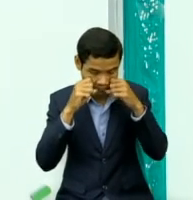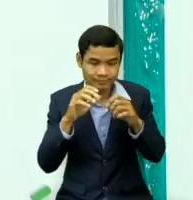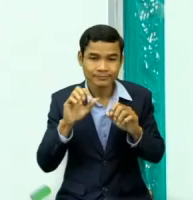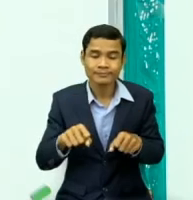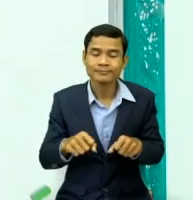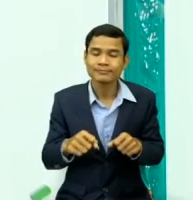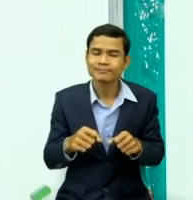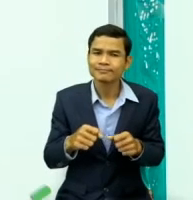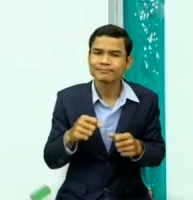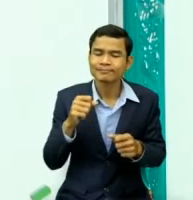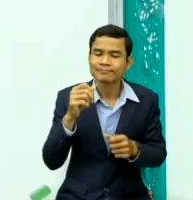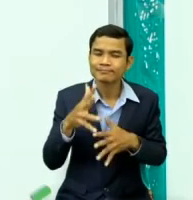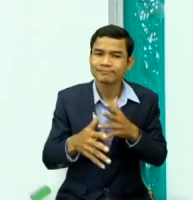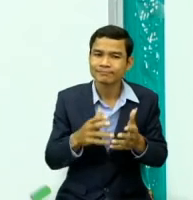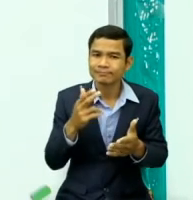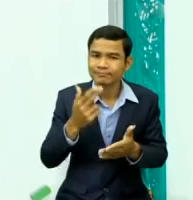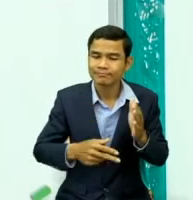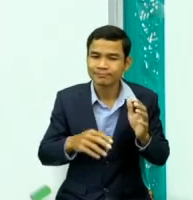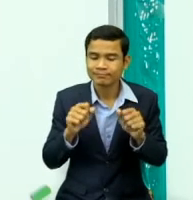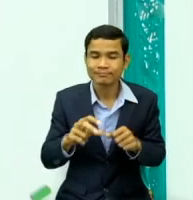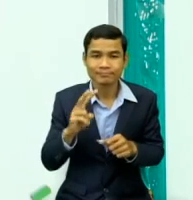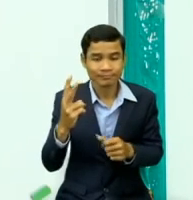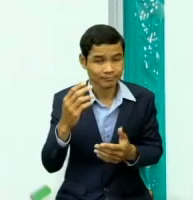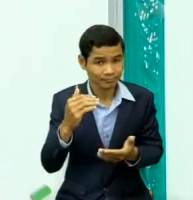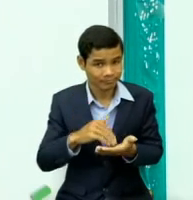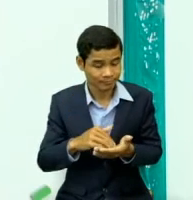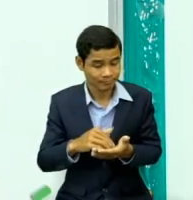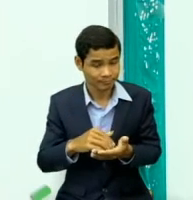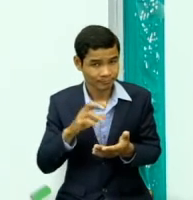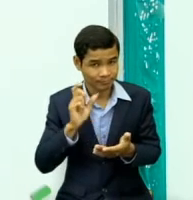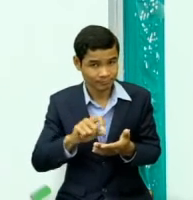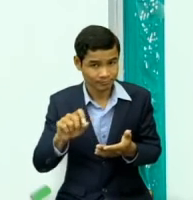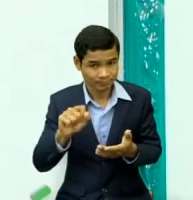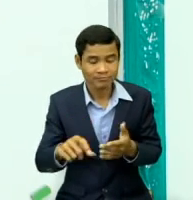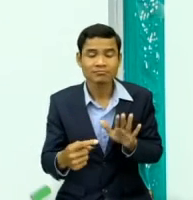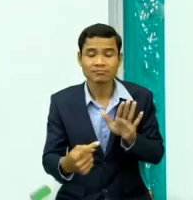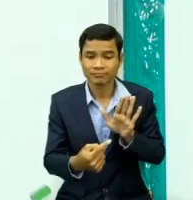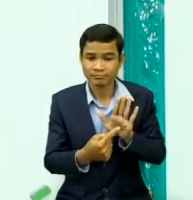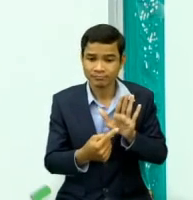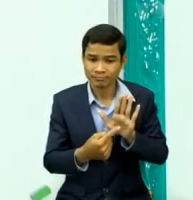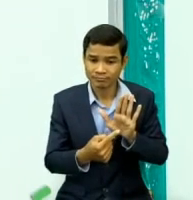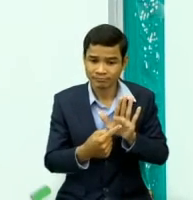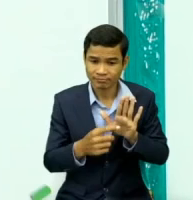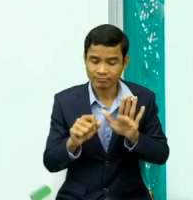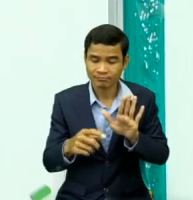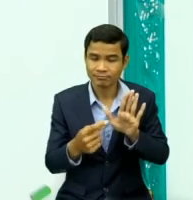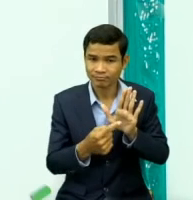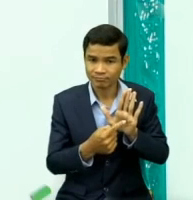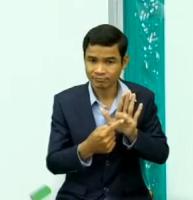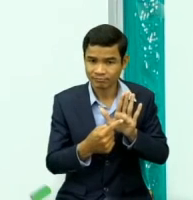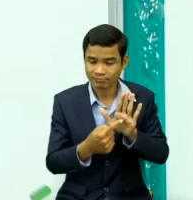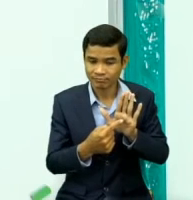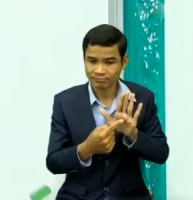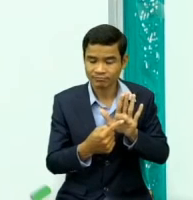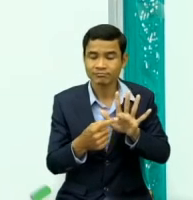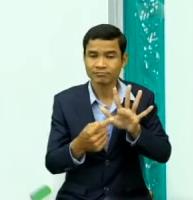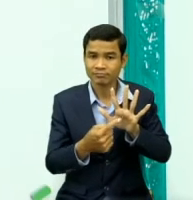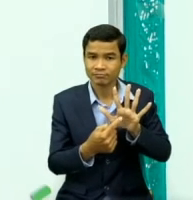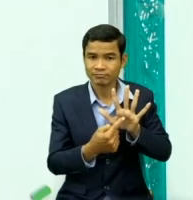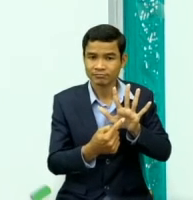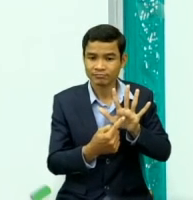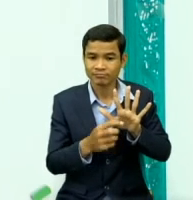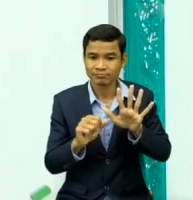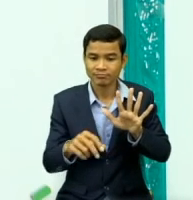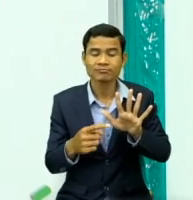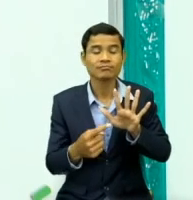sở nhà với con đặc biệt đang thay dương sơ sê bàn bị đón chà cứ đã sở nhà lịch tô nè con ná chúng ta sẽ bị nga nga bị đòn tế cứ